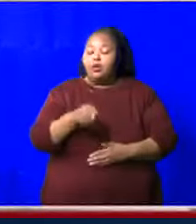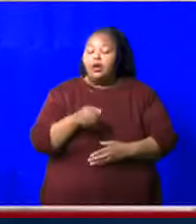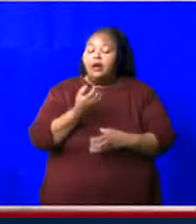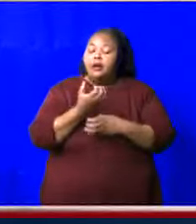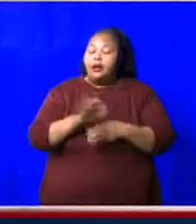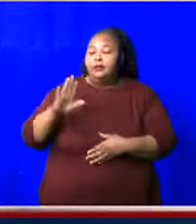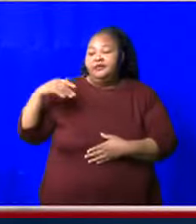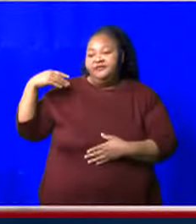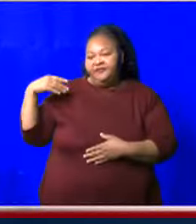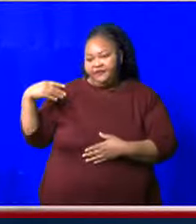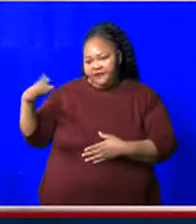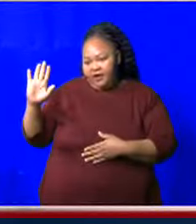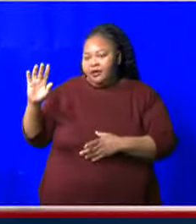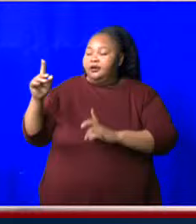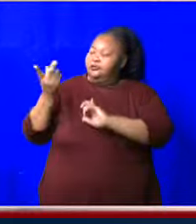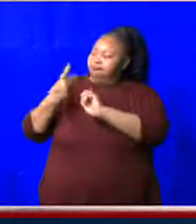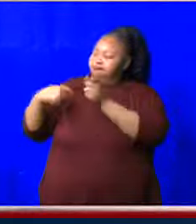Sesiyatiwe emhlabeni